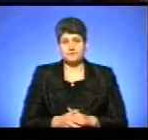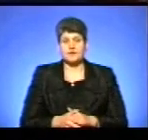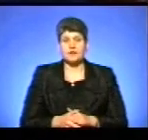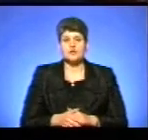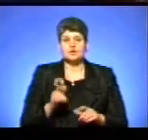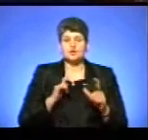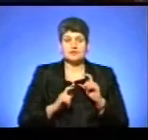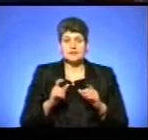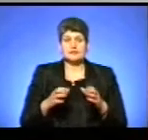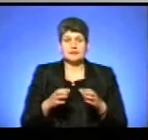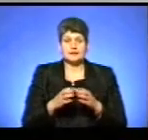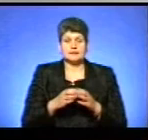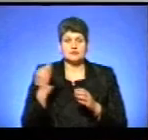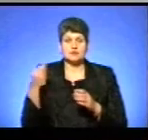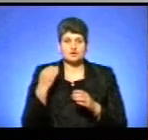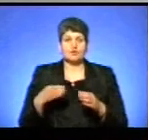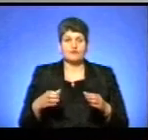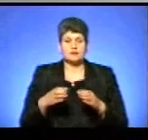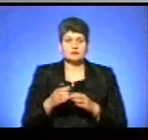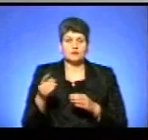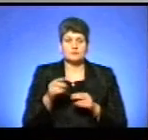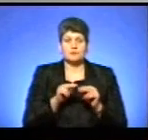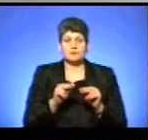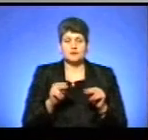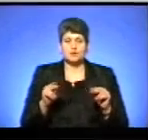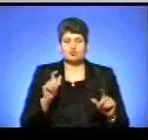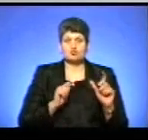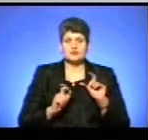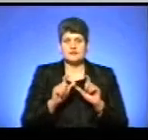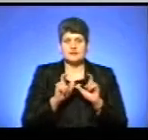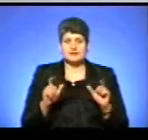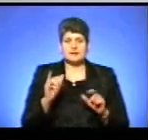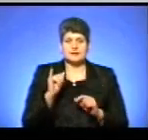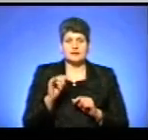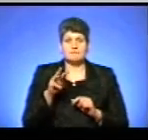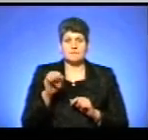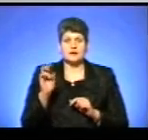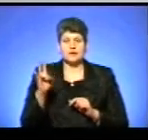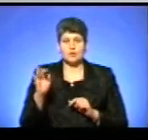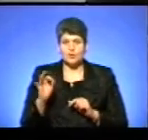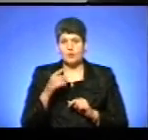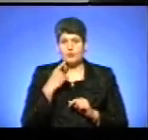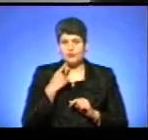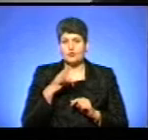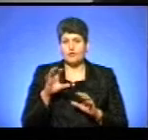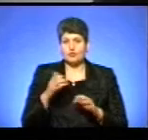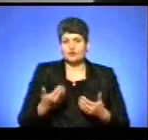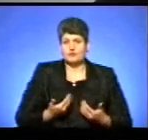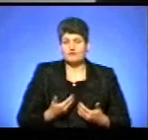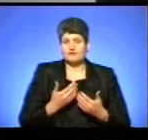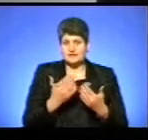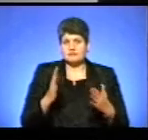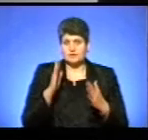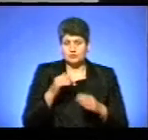декан історичного факультету Тернопільського національного педагогічного університету Ірина Манько каже, фотовиставка «Живі» буде діяти до